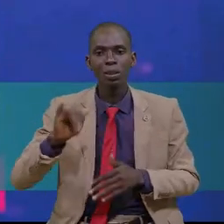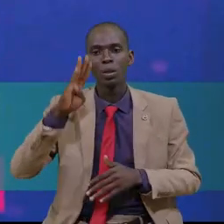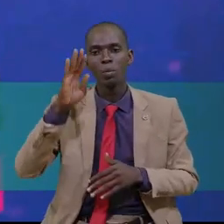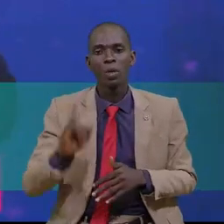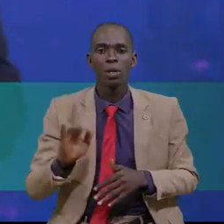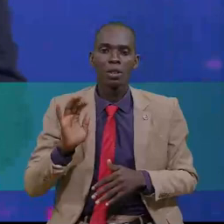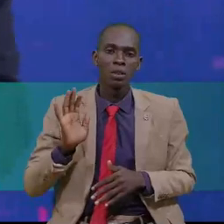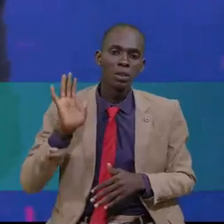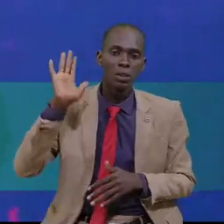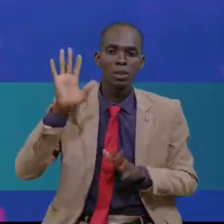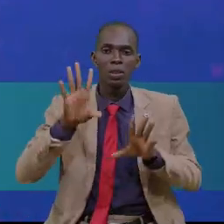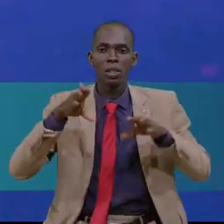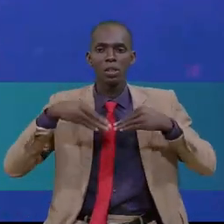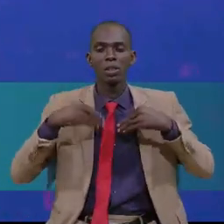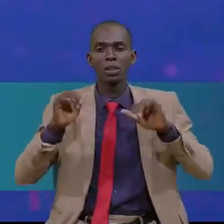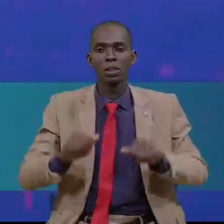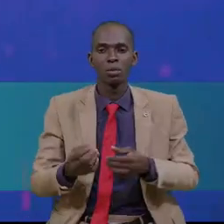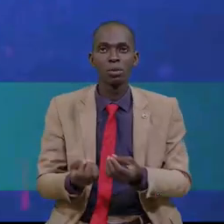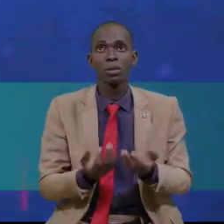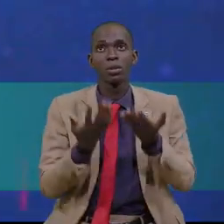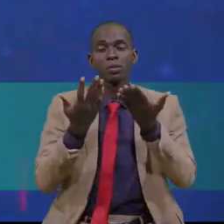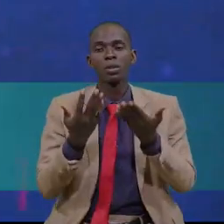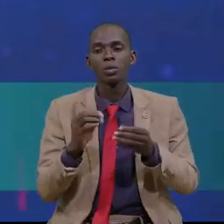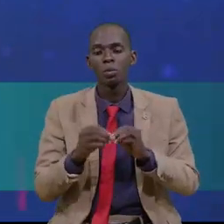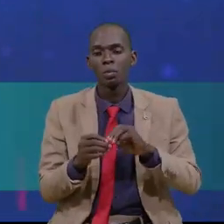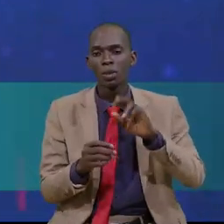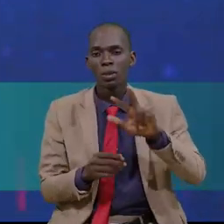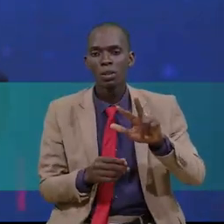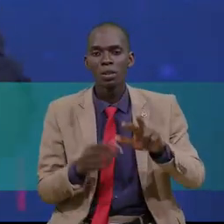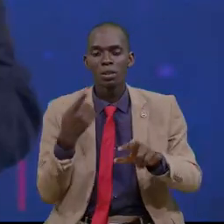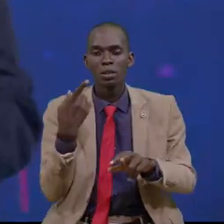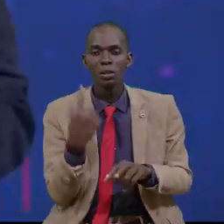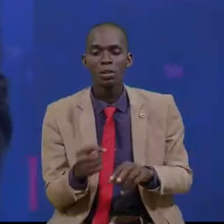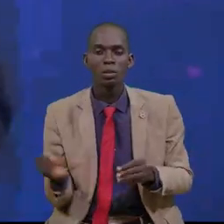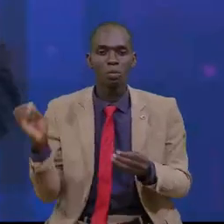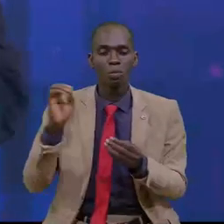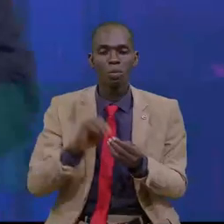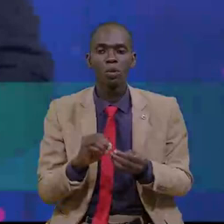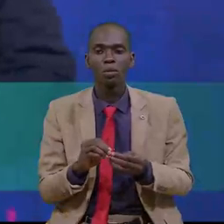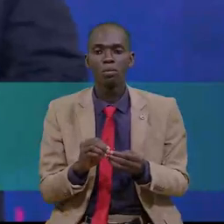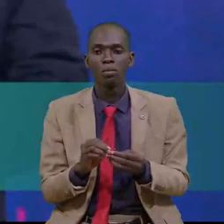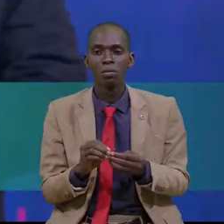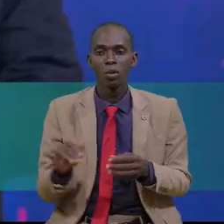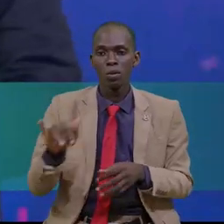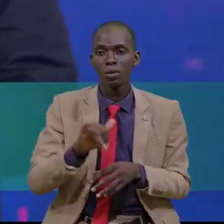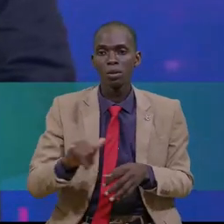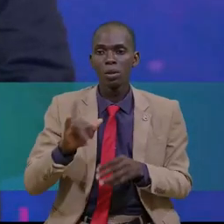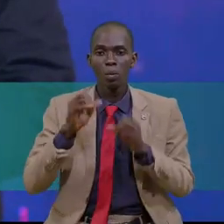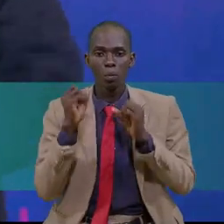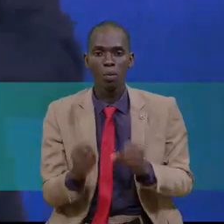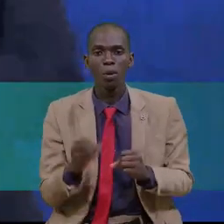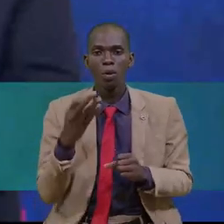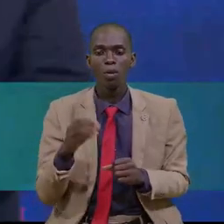son sacrifice acceptable. Et troisième élément, c'est la puissance extraordinaire du soutien